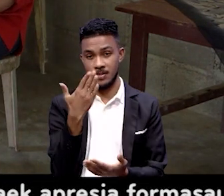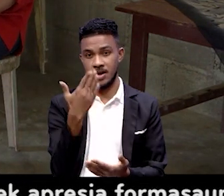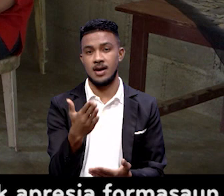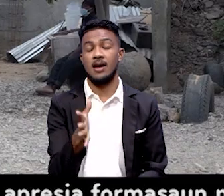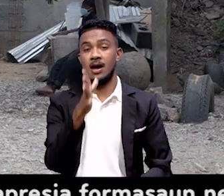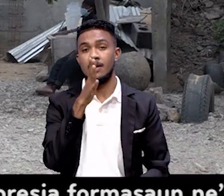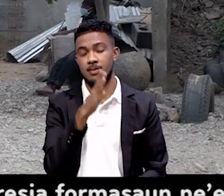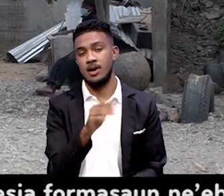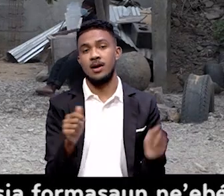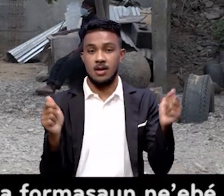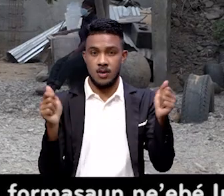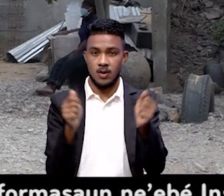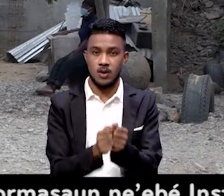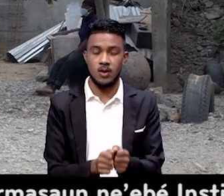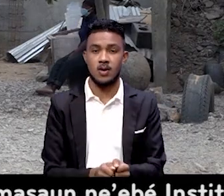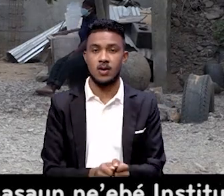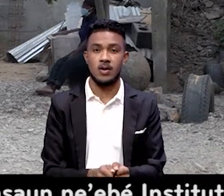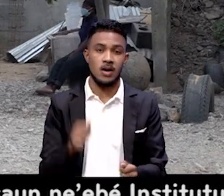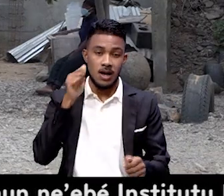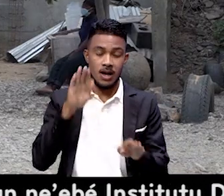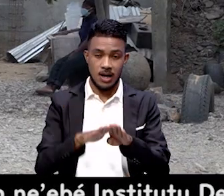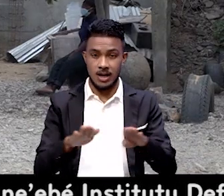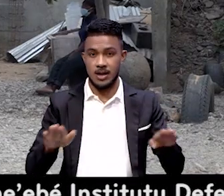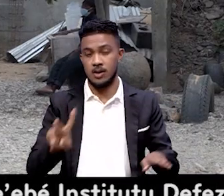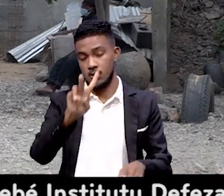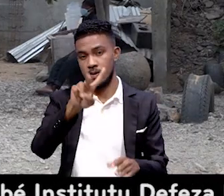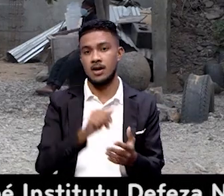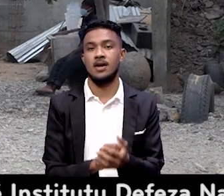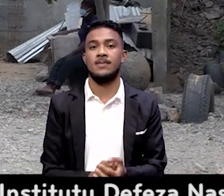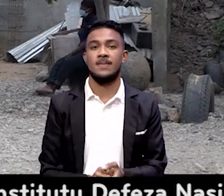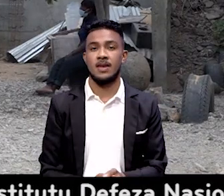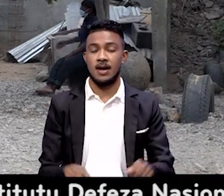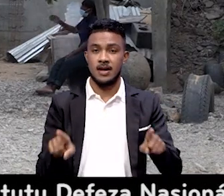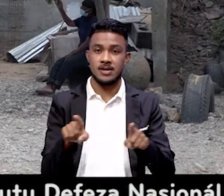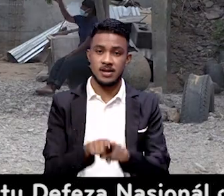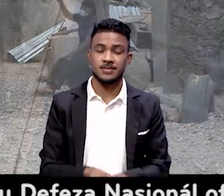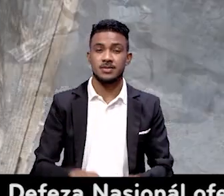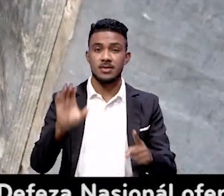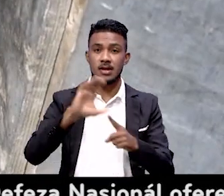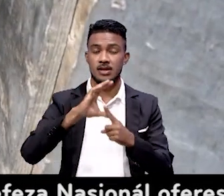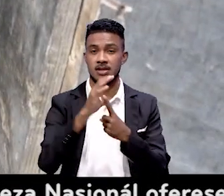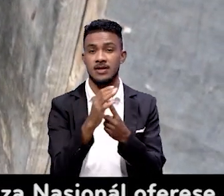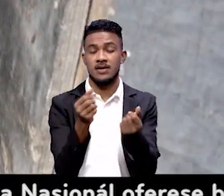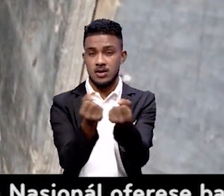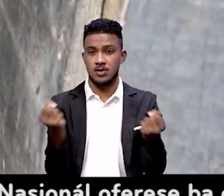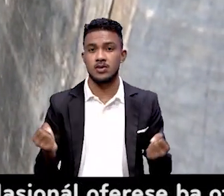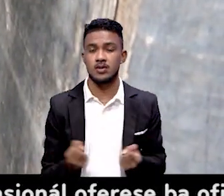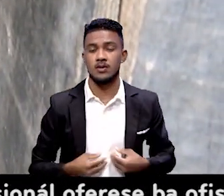amaho aling aling nendua. Iya ansa sip suku ansa mak fuapui hahan.